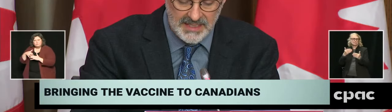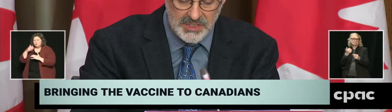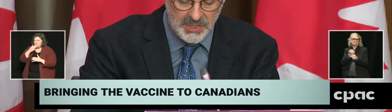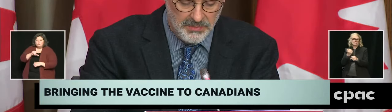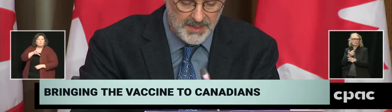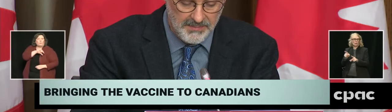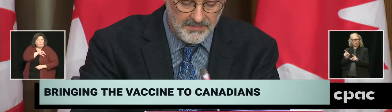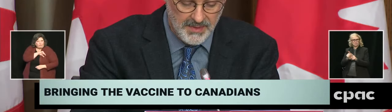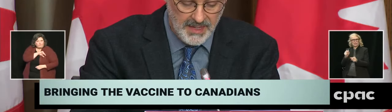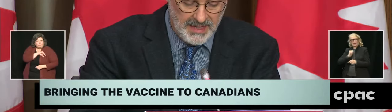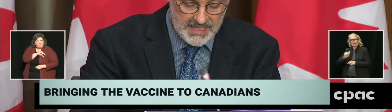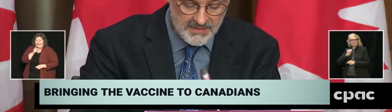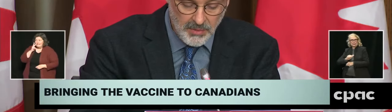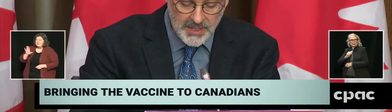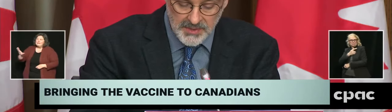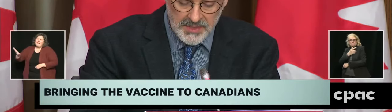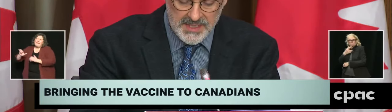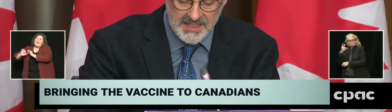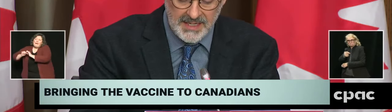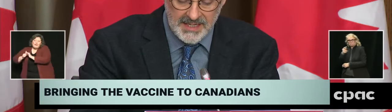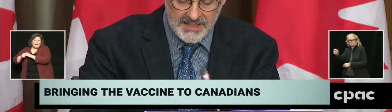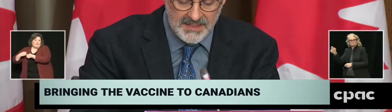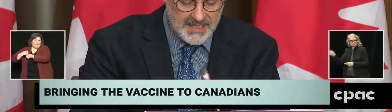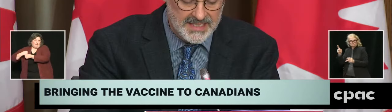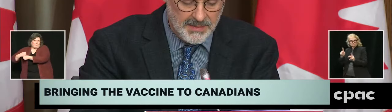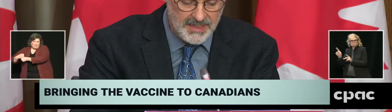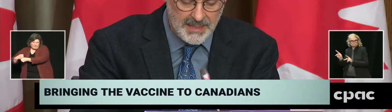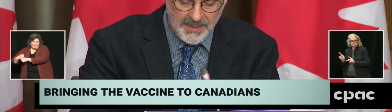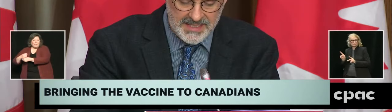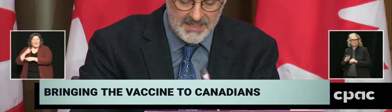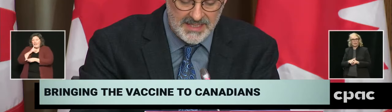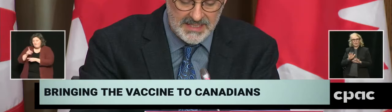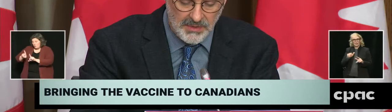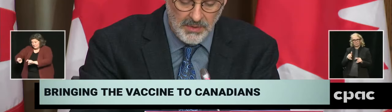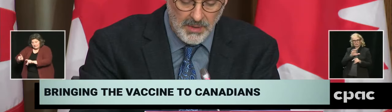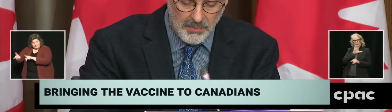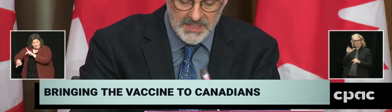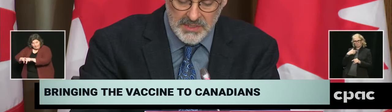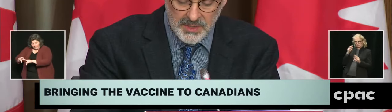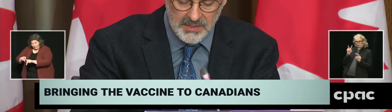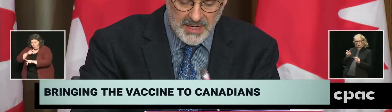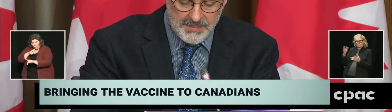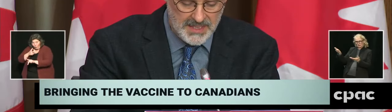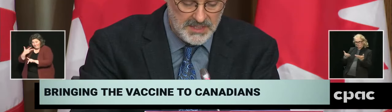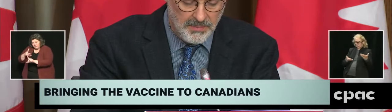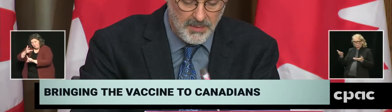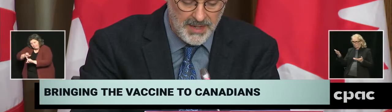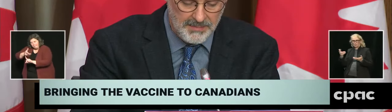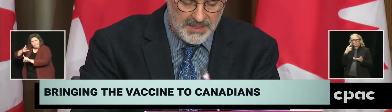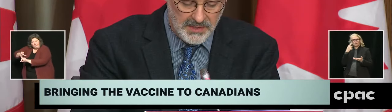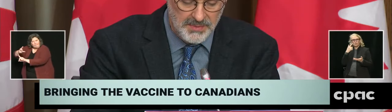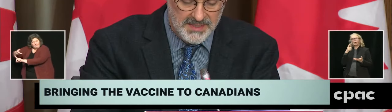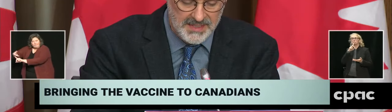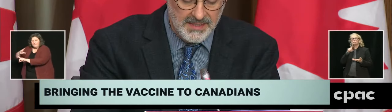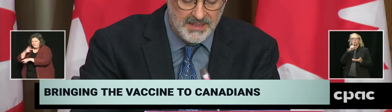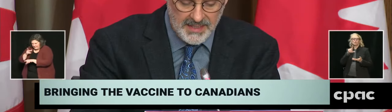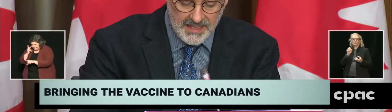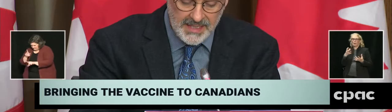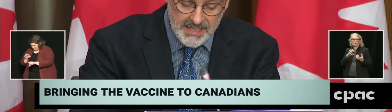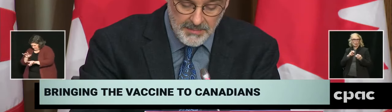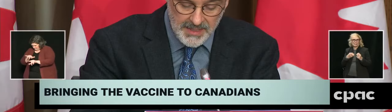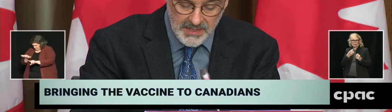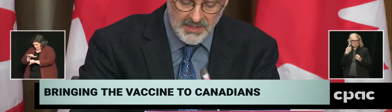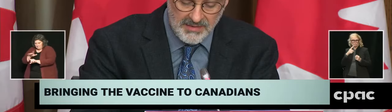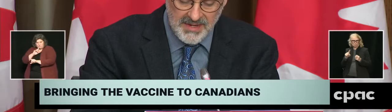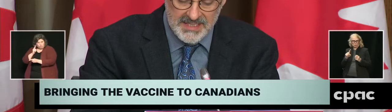essais cliniques chez l'humain. Les évaluateurs de Santé Canada examinent les présentations pour s'assurer de l'absence de problèmes d'innocuité